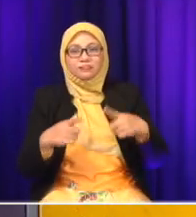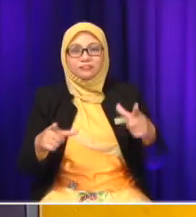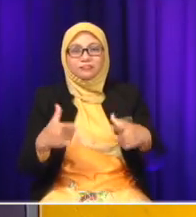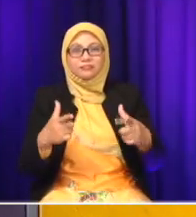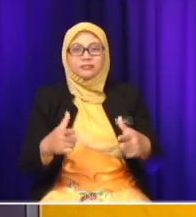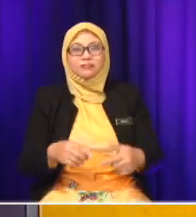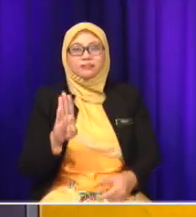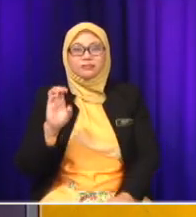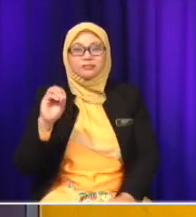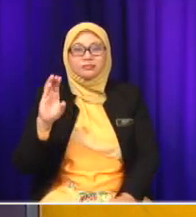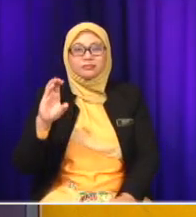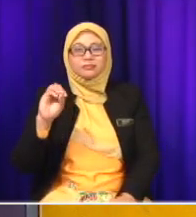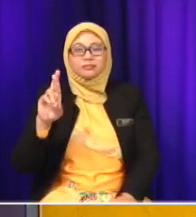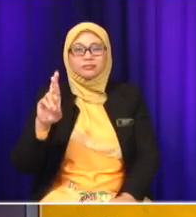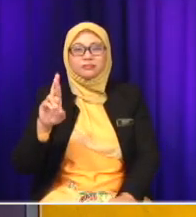tersebut